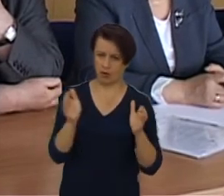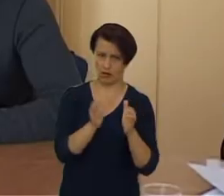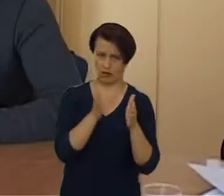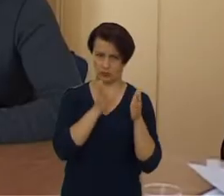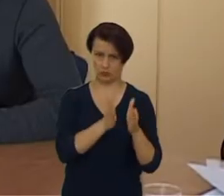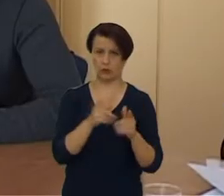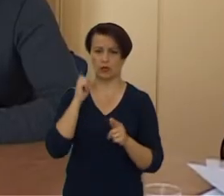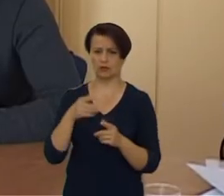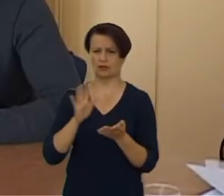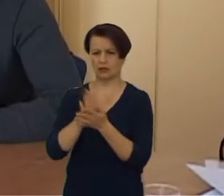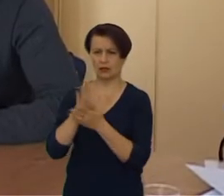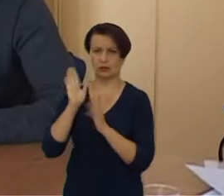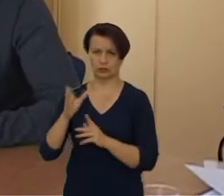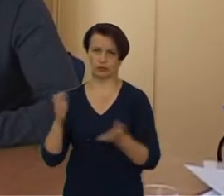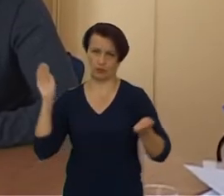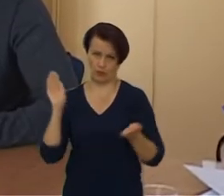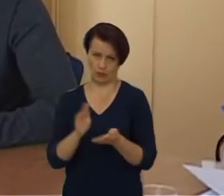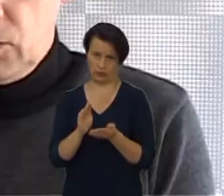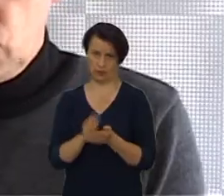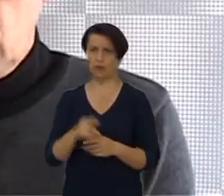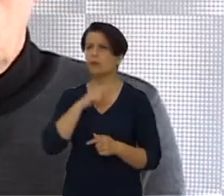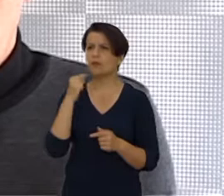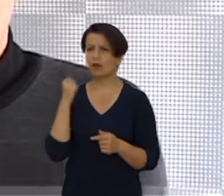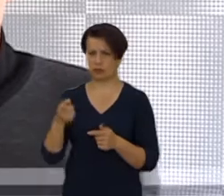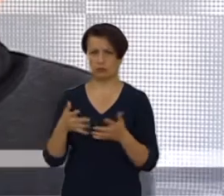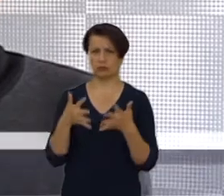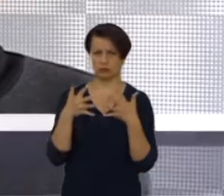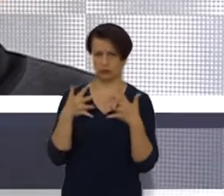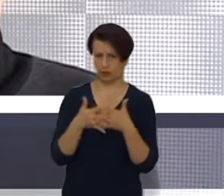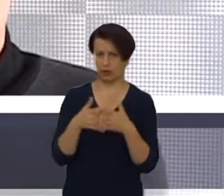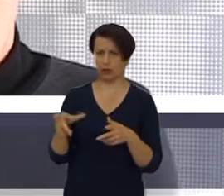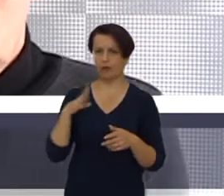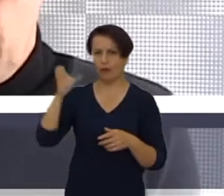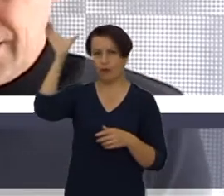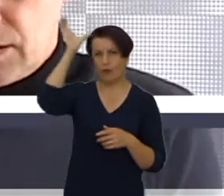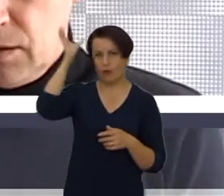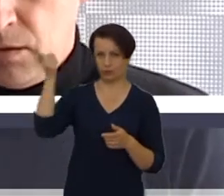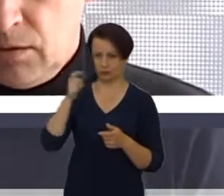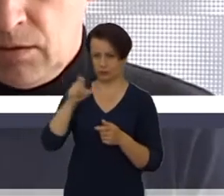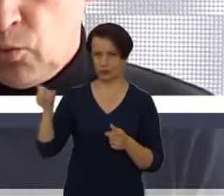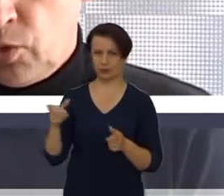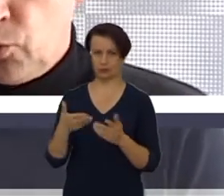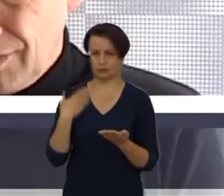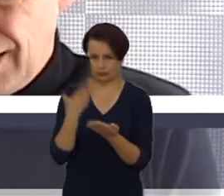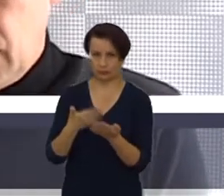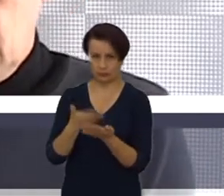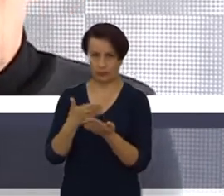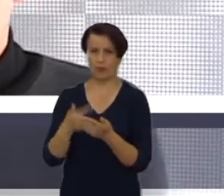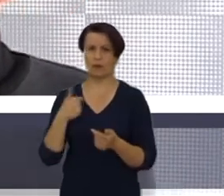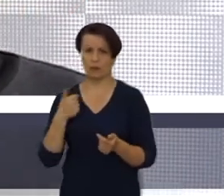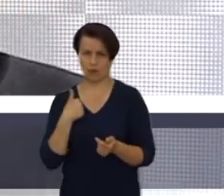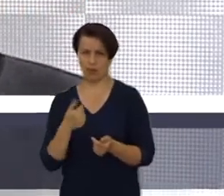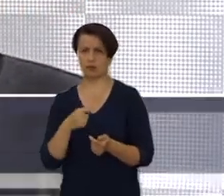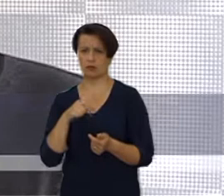kiekio. Tad ir tarša turėtų būti žymiai mažesnė. Į daugelį dalykų, kurių čia buvo paminėta mokslininkų, mes jau kurį laiką